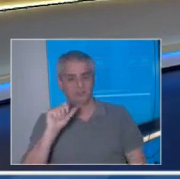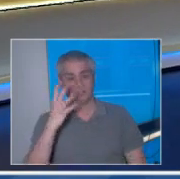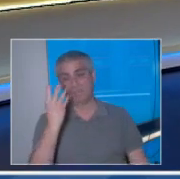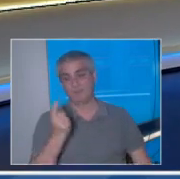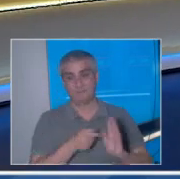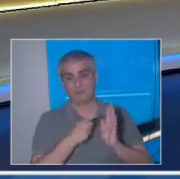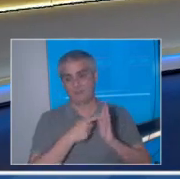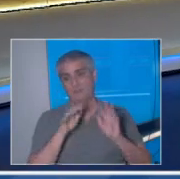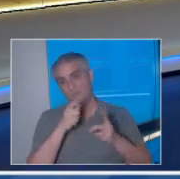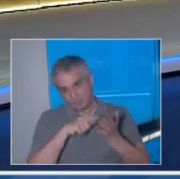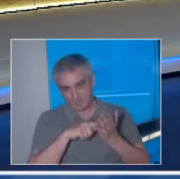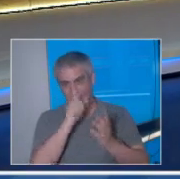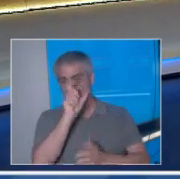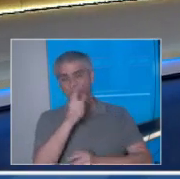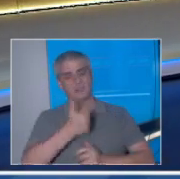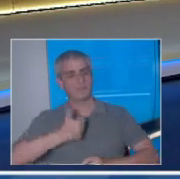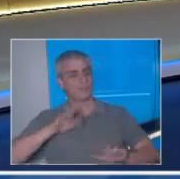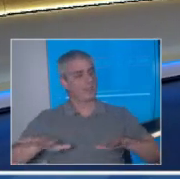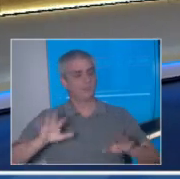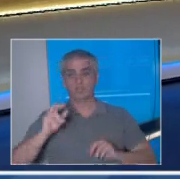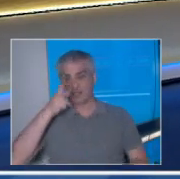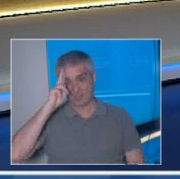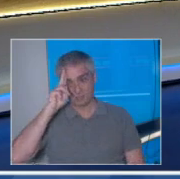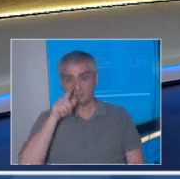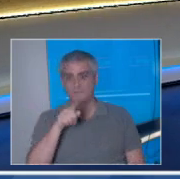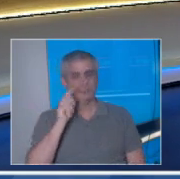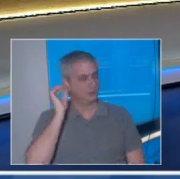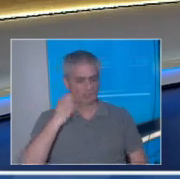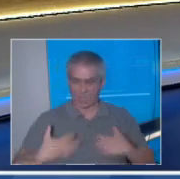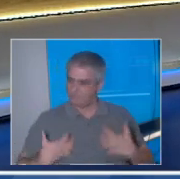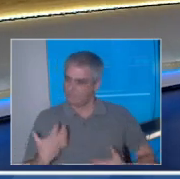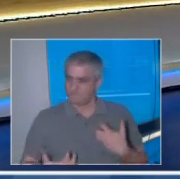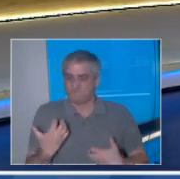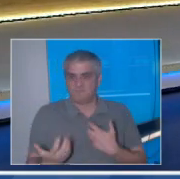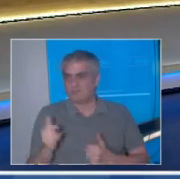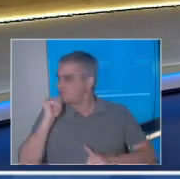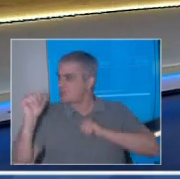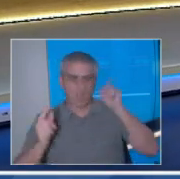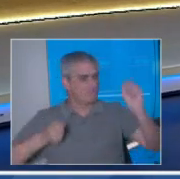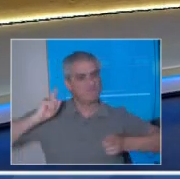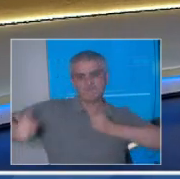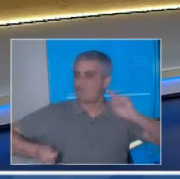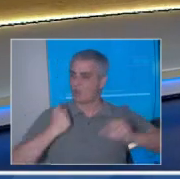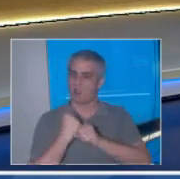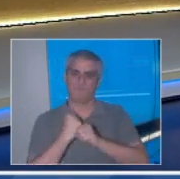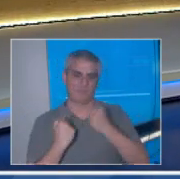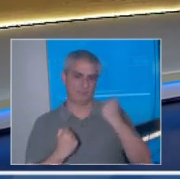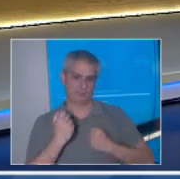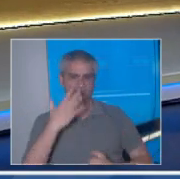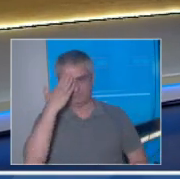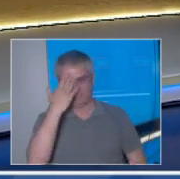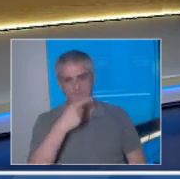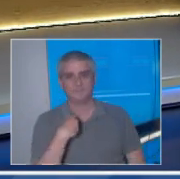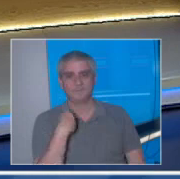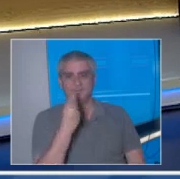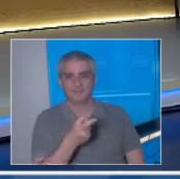פעמים ליד הכנסת, כי היא הדמות, היא מנהלת סיעת הליכוד, והיא אישה חמה. היא זו שצועקת, היא זו שעובדת קשה. מכירים את ה... אני